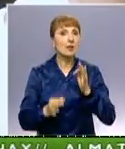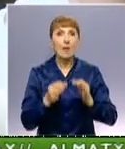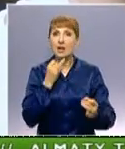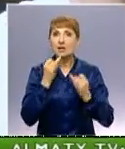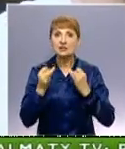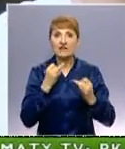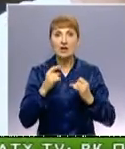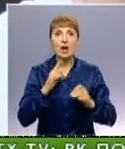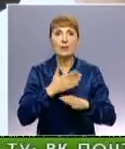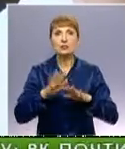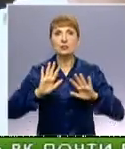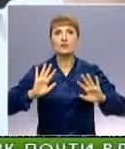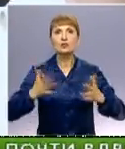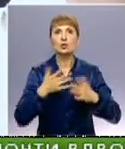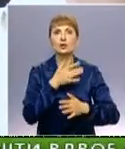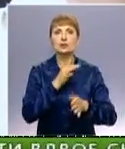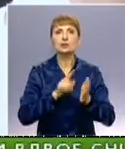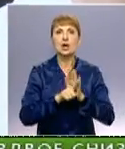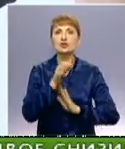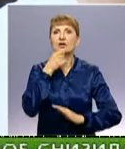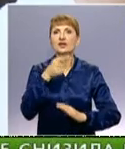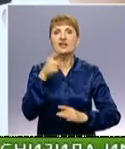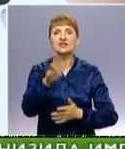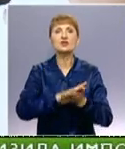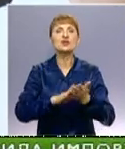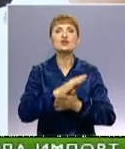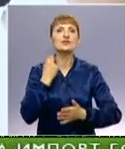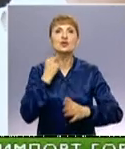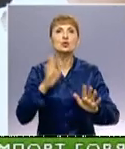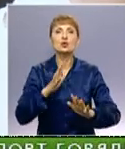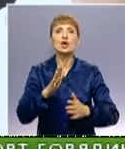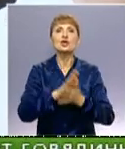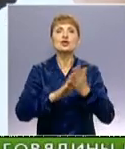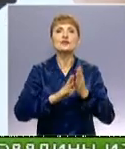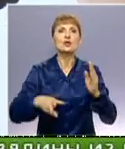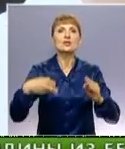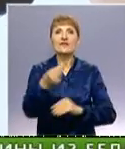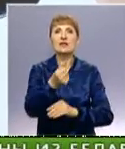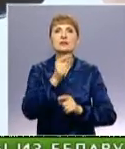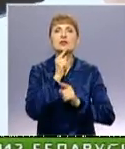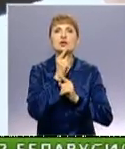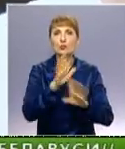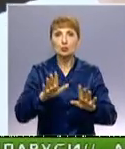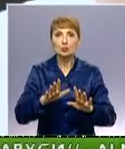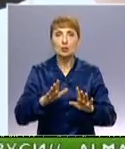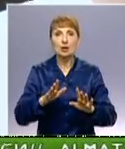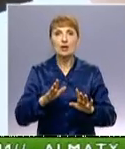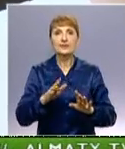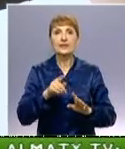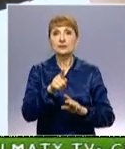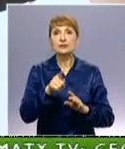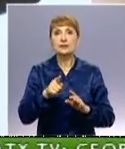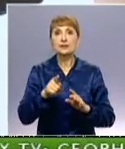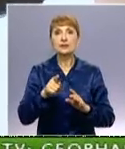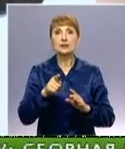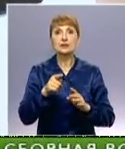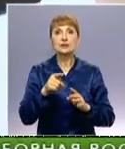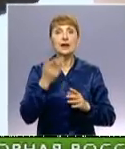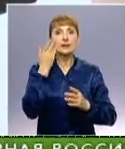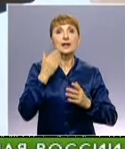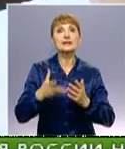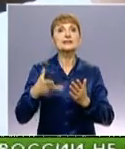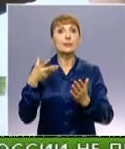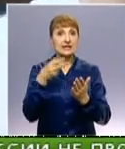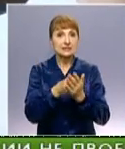Потом вдруг этот начал говорить: я тебе ничего не должен и возвращать я тебе ничего не буду. Я тебе верну те деньги, которые ты заплатил